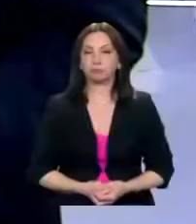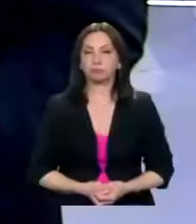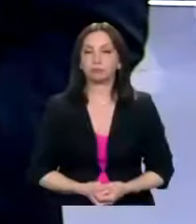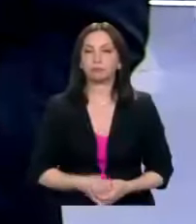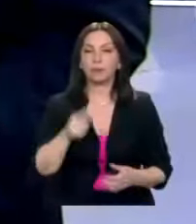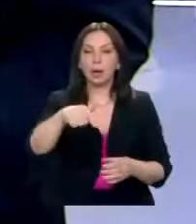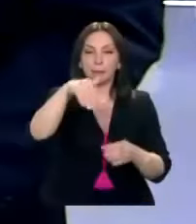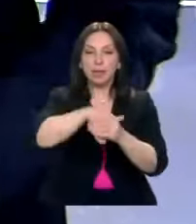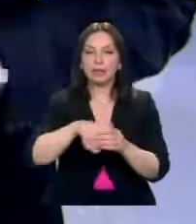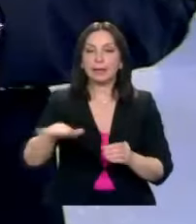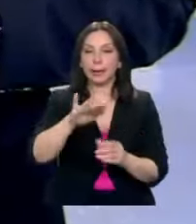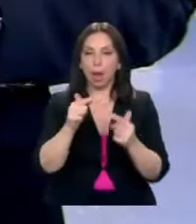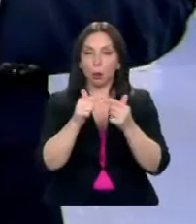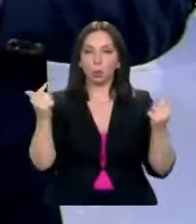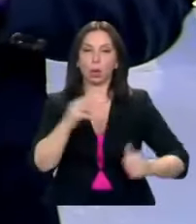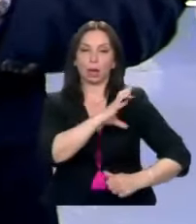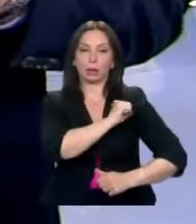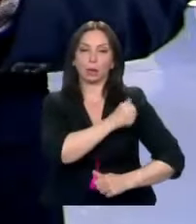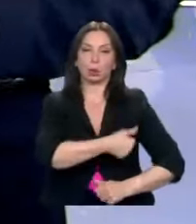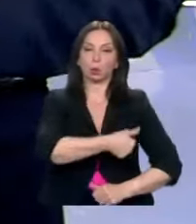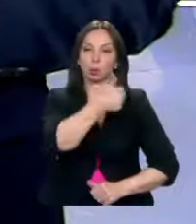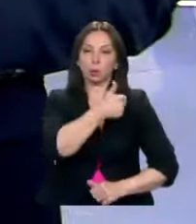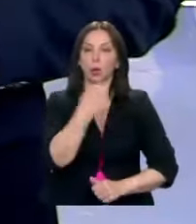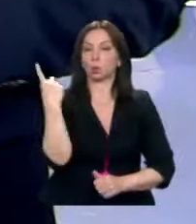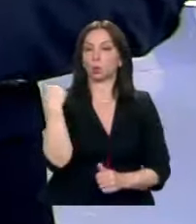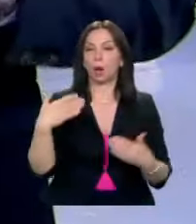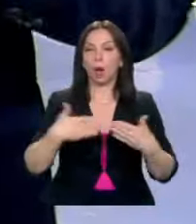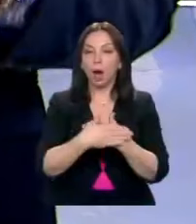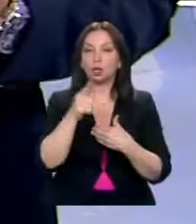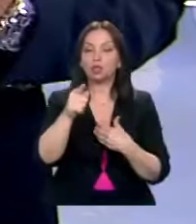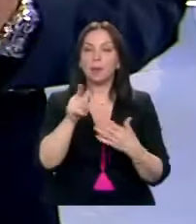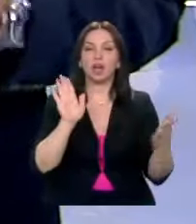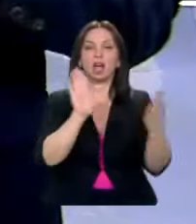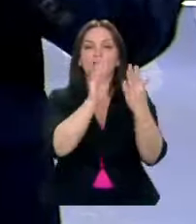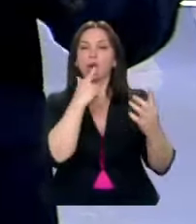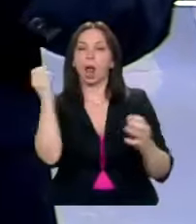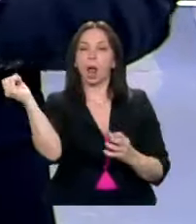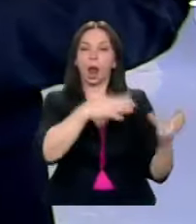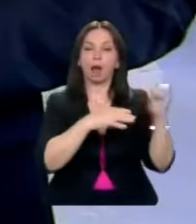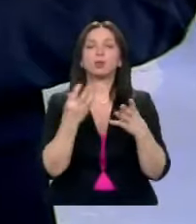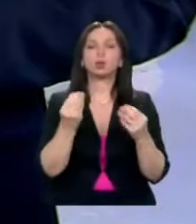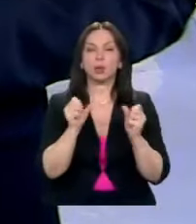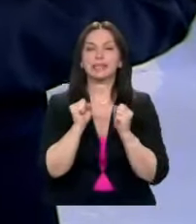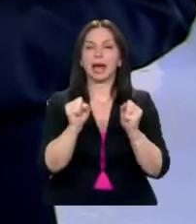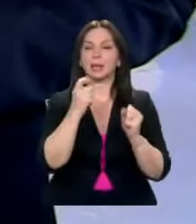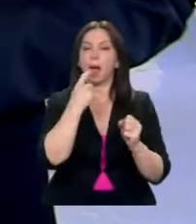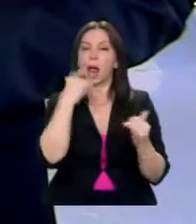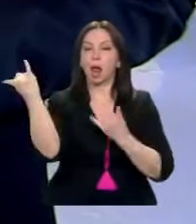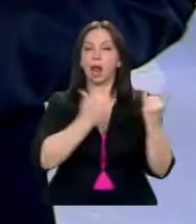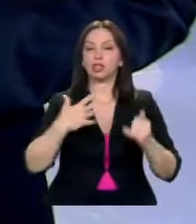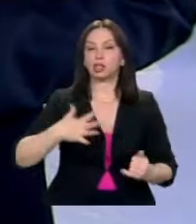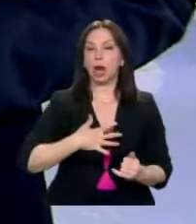Bu arada Meclis Genel Kurulu'nda tansiyon bir hayli yüksekti dün akşam. Karşılıklı atışmalar vardı, çok sertti. CHP